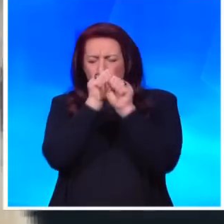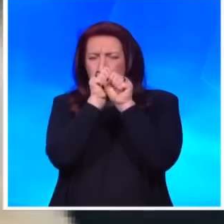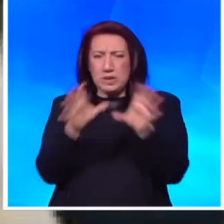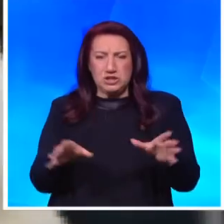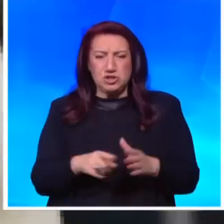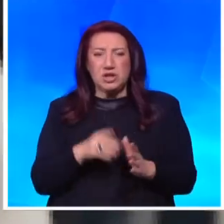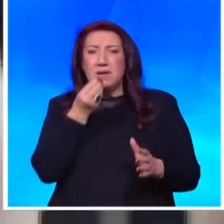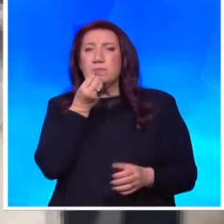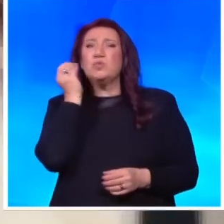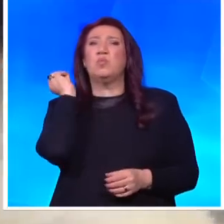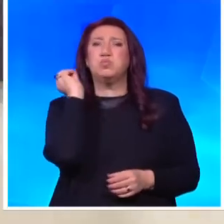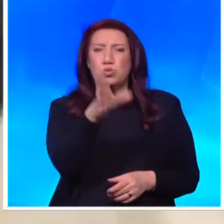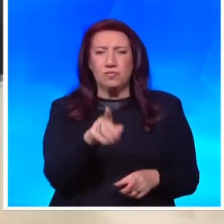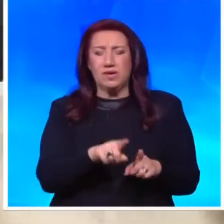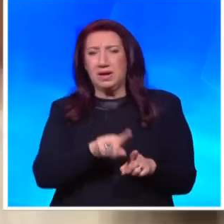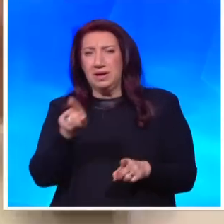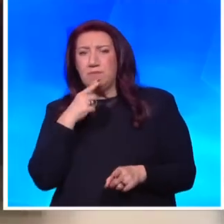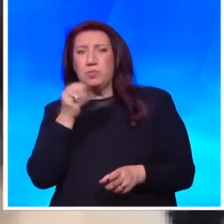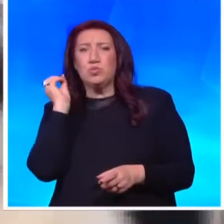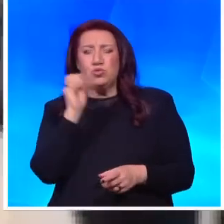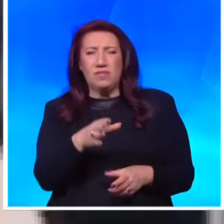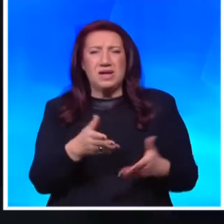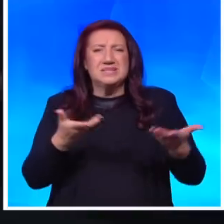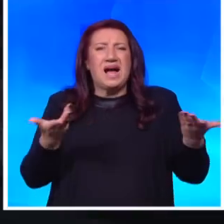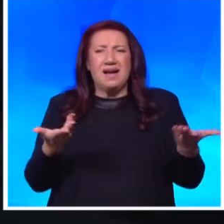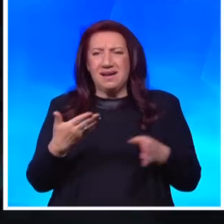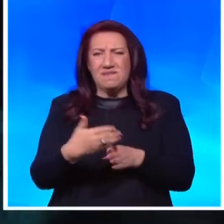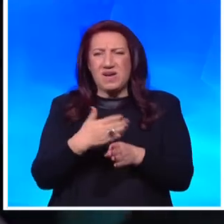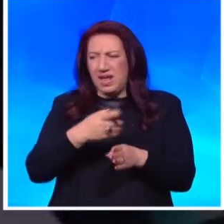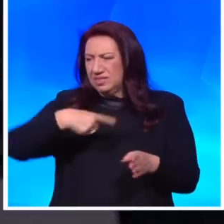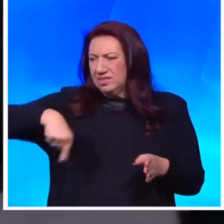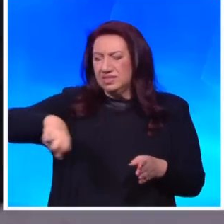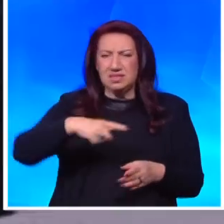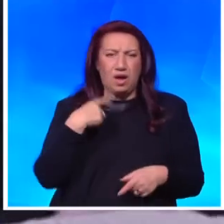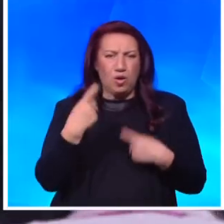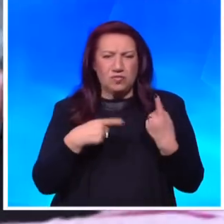А след това се наплюха. Какъв, за какъв ред говорите?